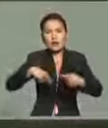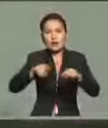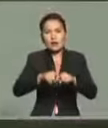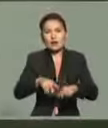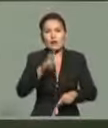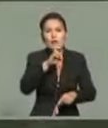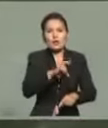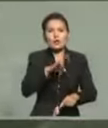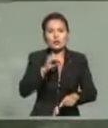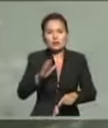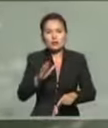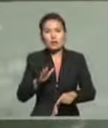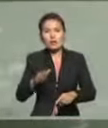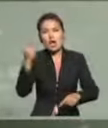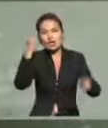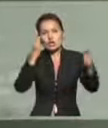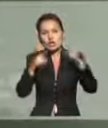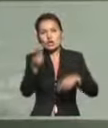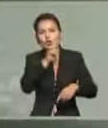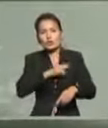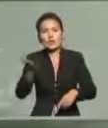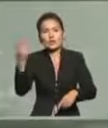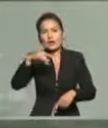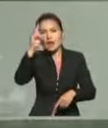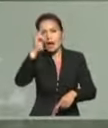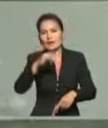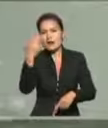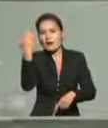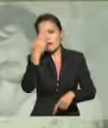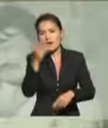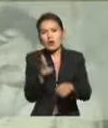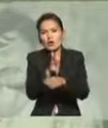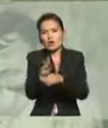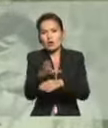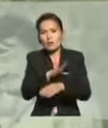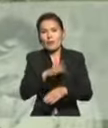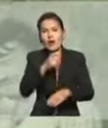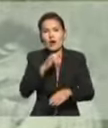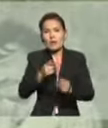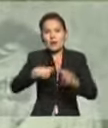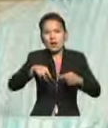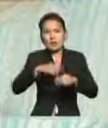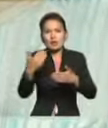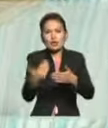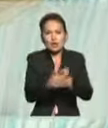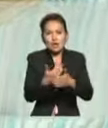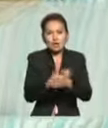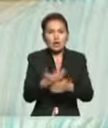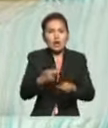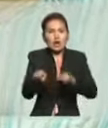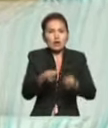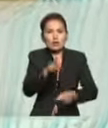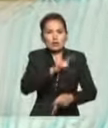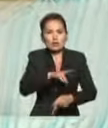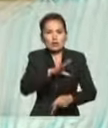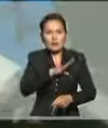Болат Нүсіпбеков. Шығармашылық жұмысын Қазақ фильм киностудиясынан бастаған ол хабар агенттігінің жаңалықтар бөлімінде шыңдалады.